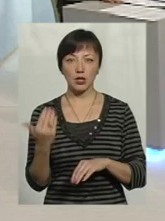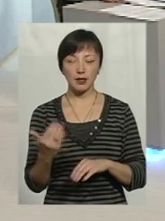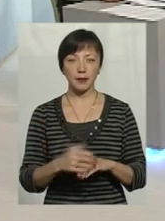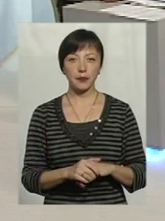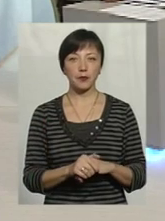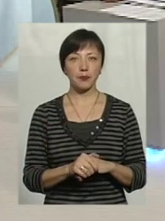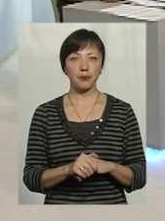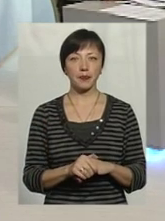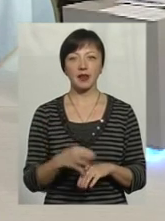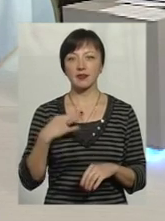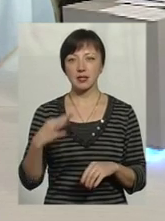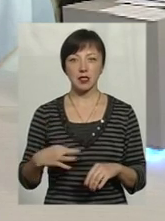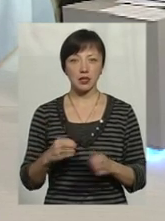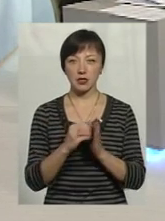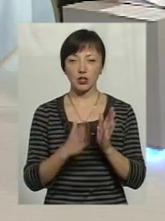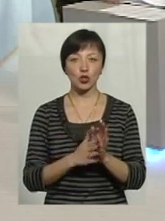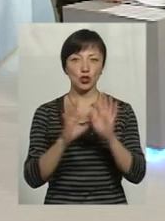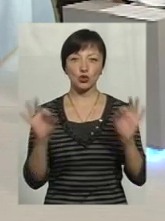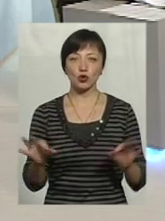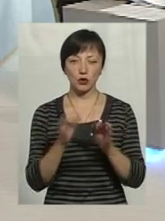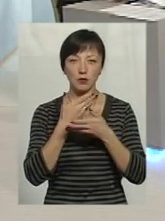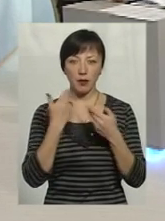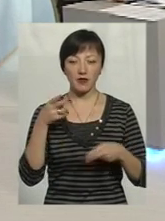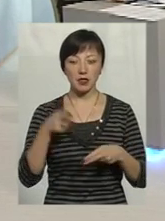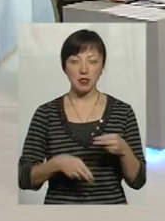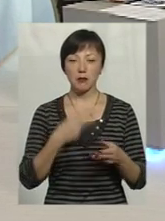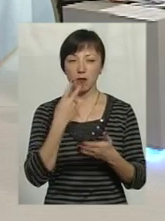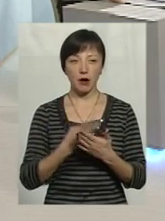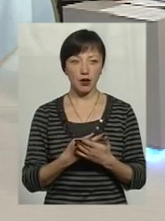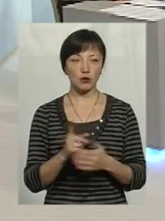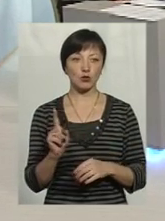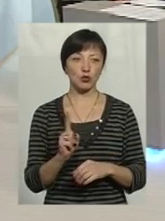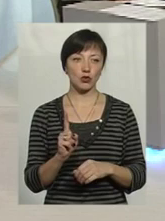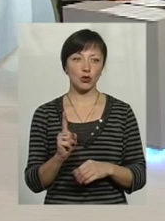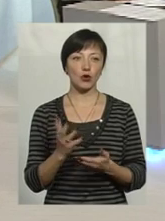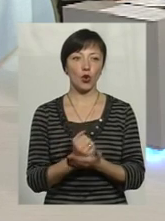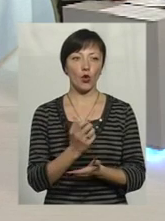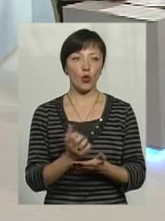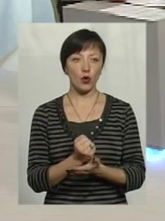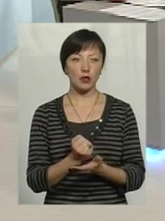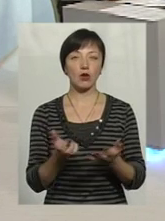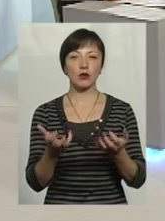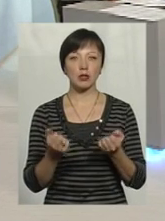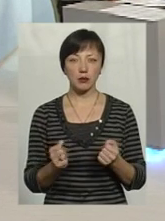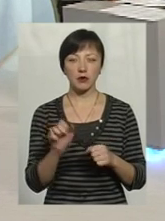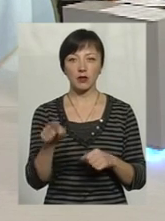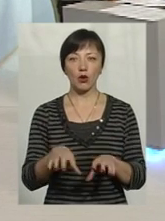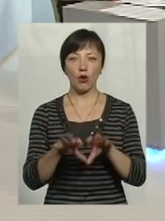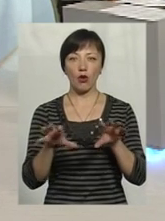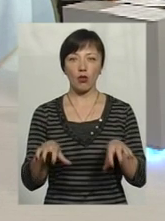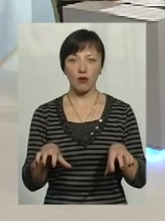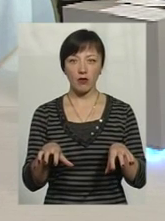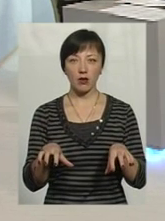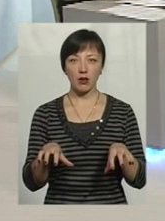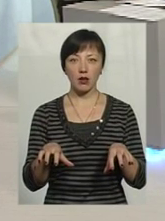Тобто в сина не задекларовано нічого, хоча ми в кінці бачимо, що доходи отримує, адже він голова